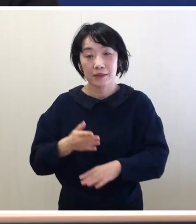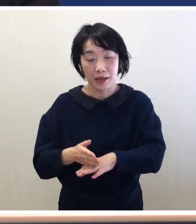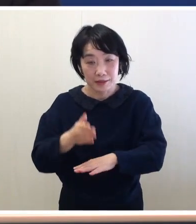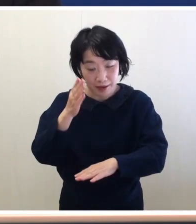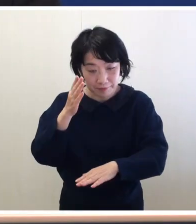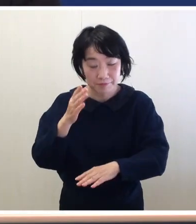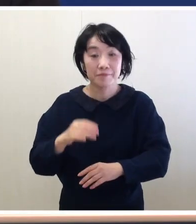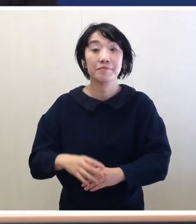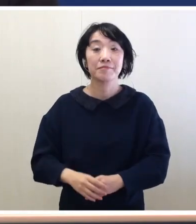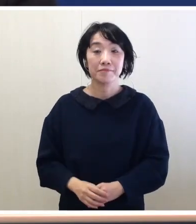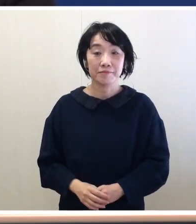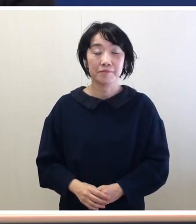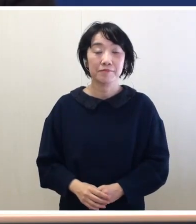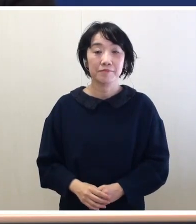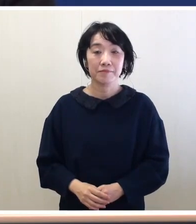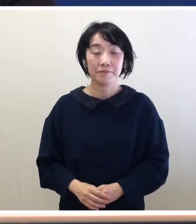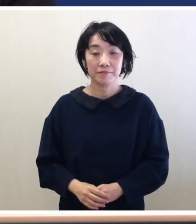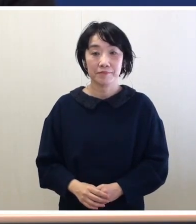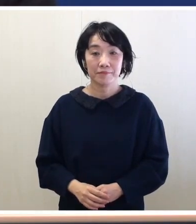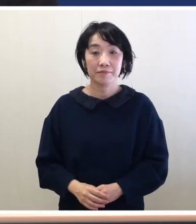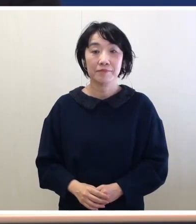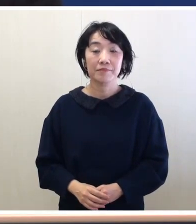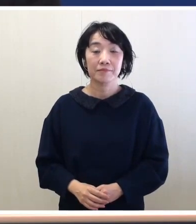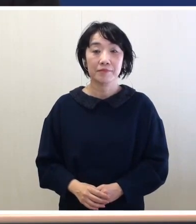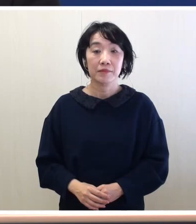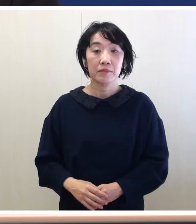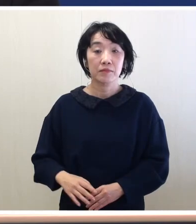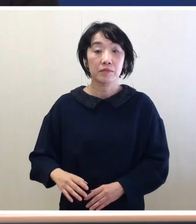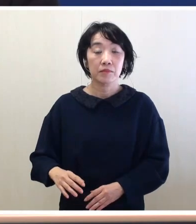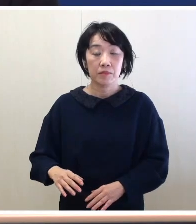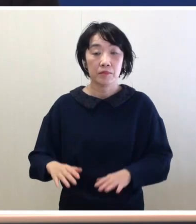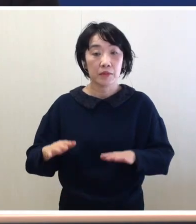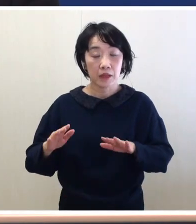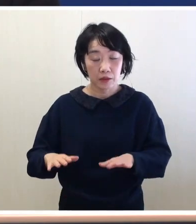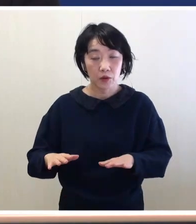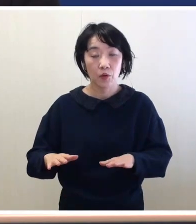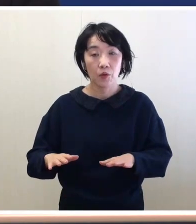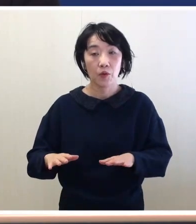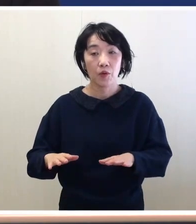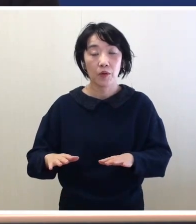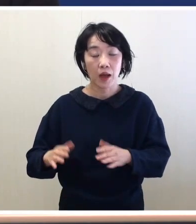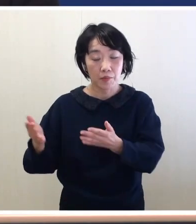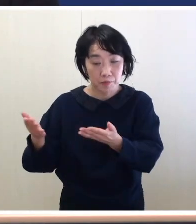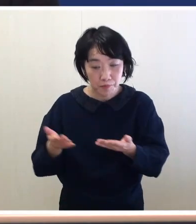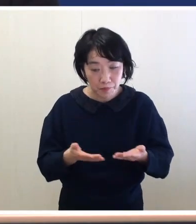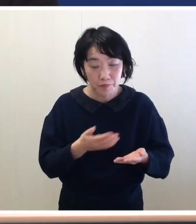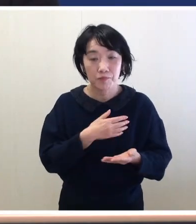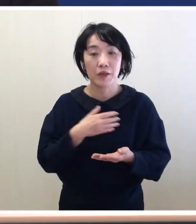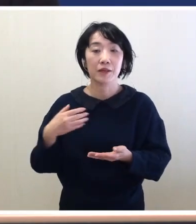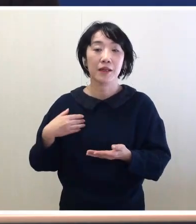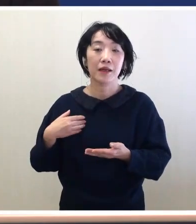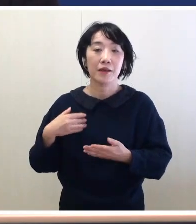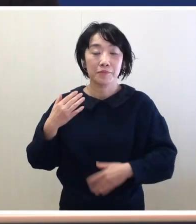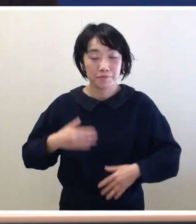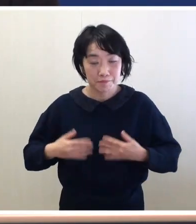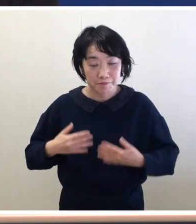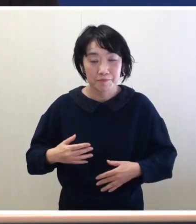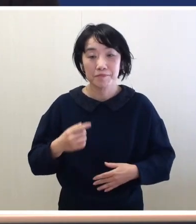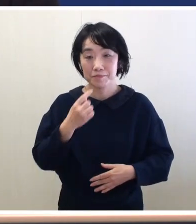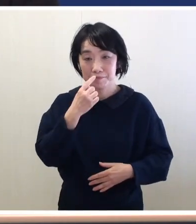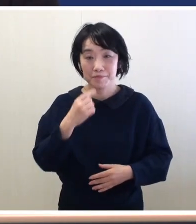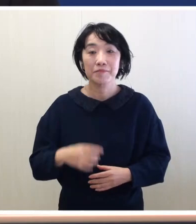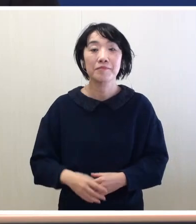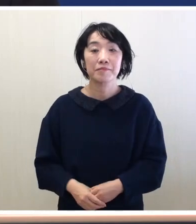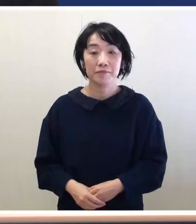感謝をしておりますと同時に、このようなまた今日このような日を迎えることができて大